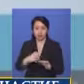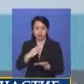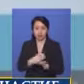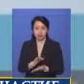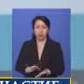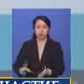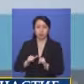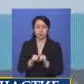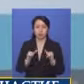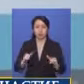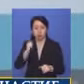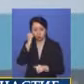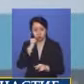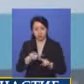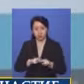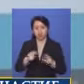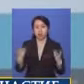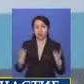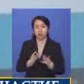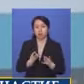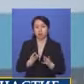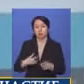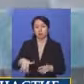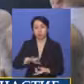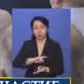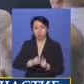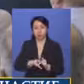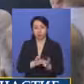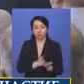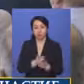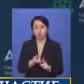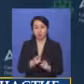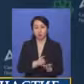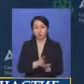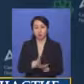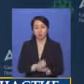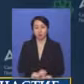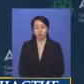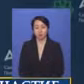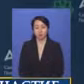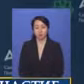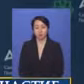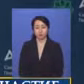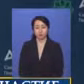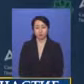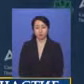областного развития устарели, поэтому необходимо кардинально изменить политику в этом направлении.